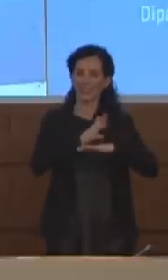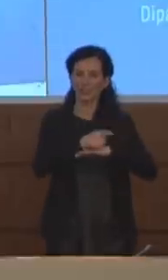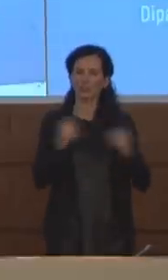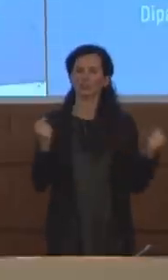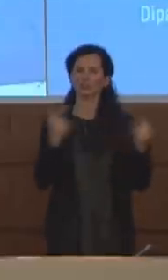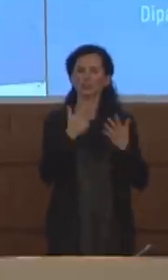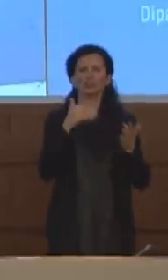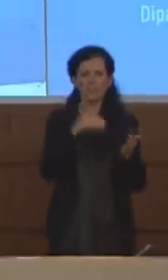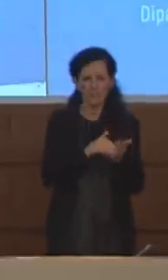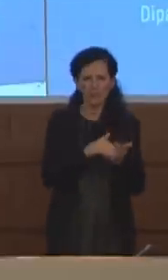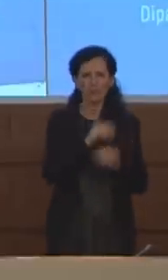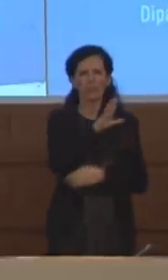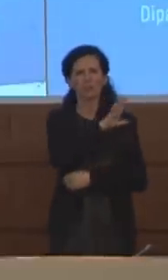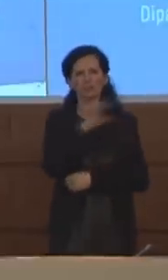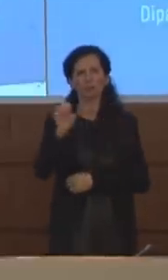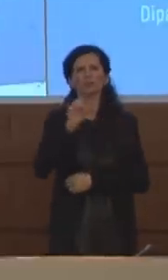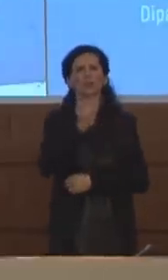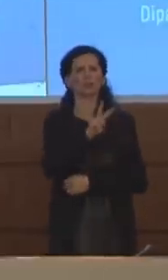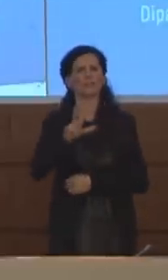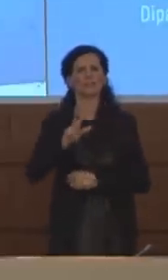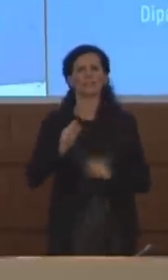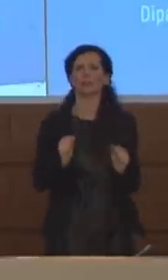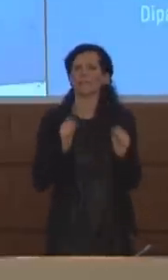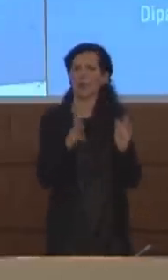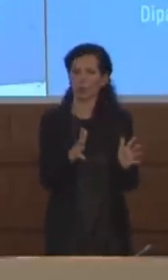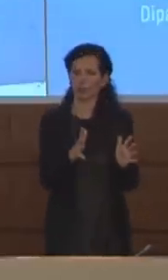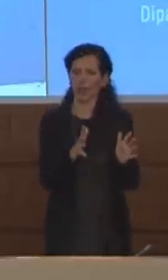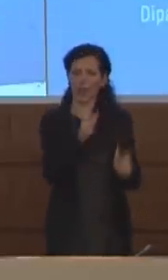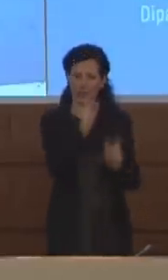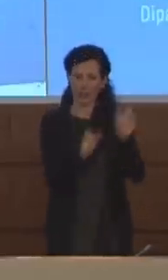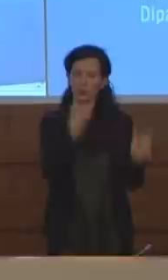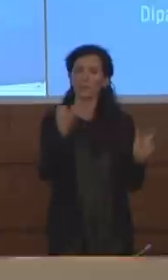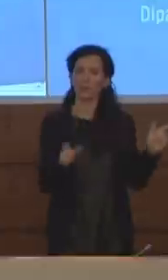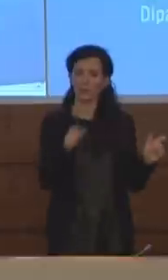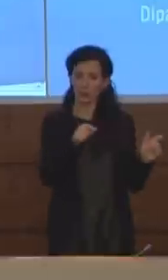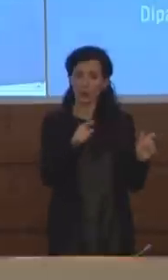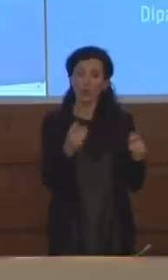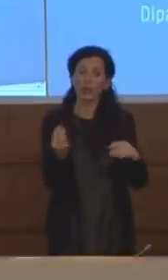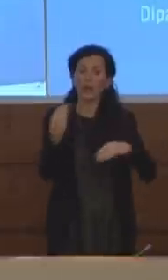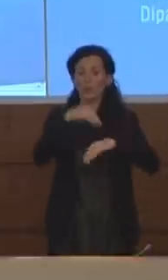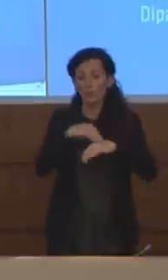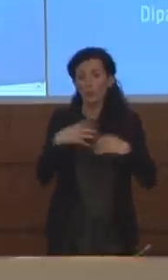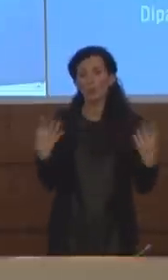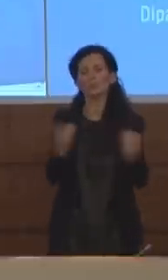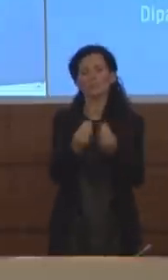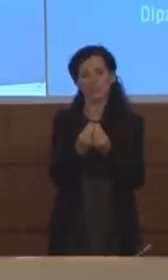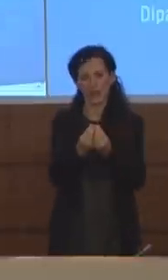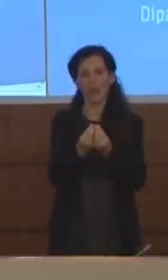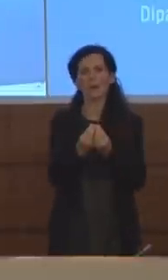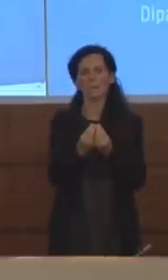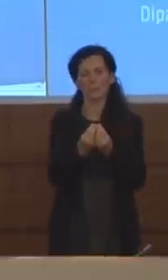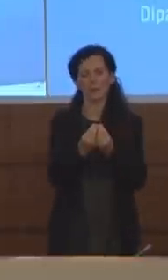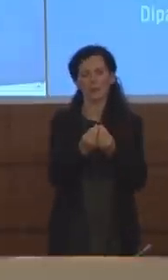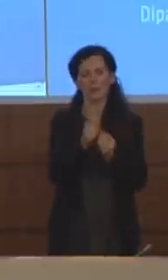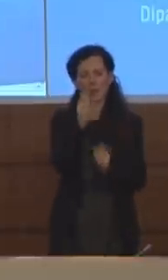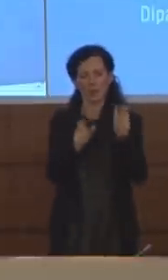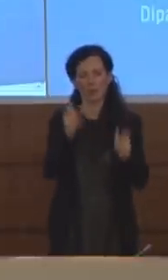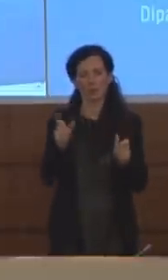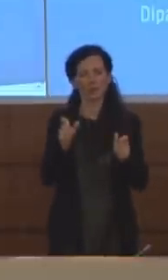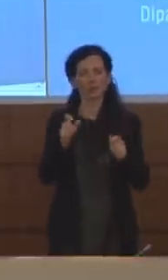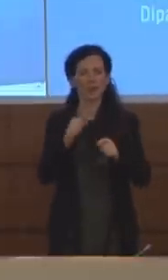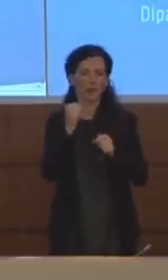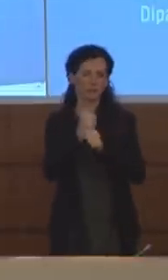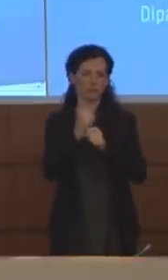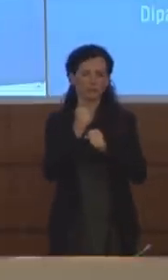17.050 523 volontari che si aggiungono alle personale delle strutture operative